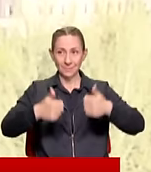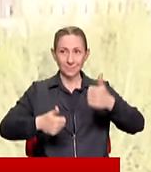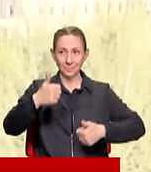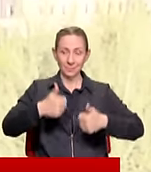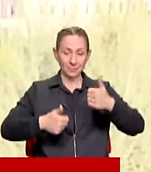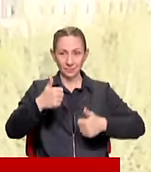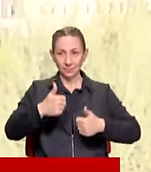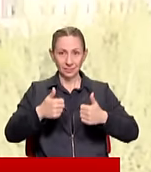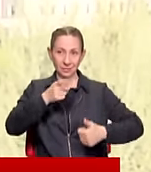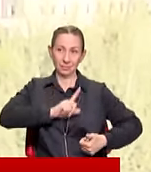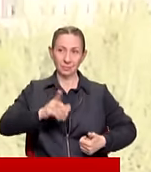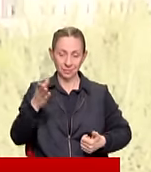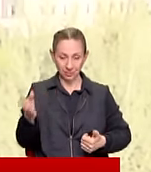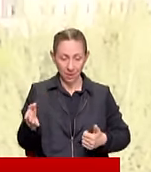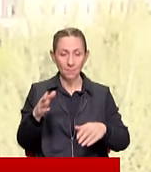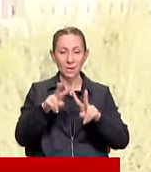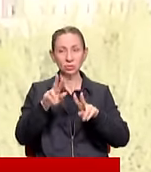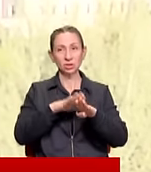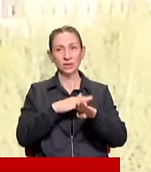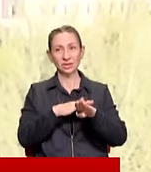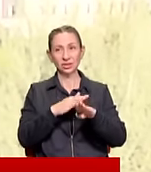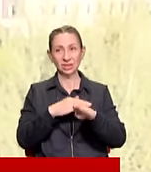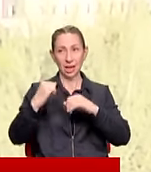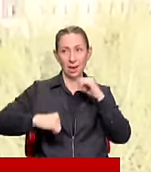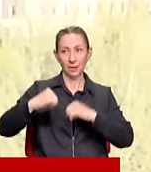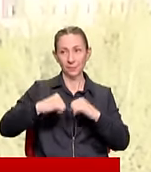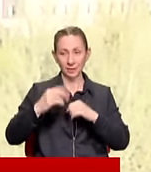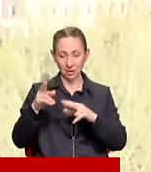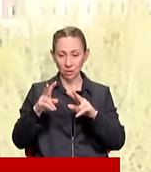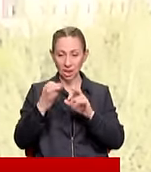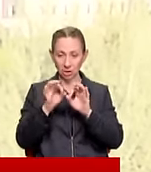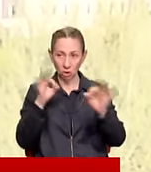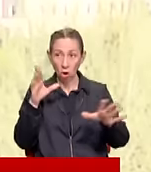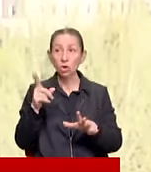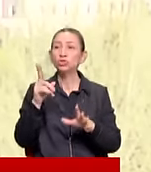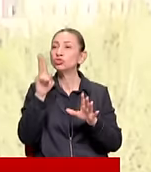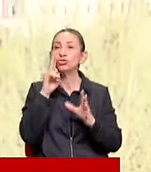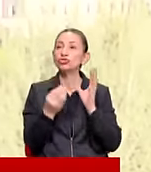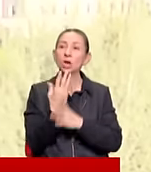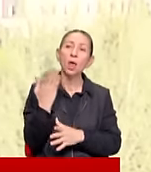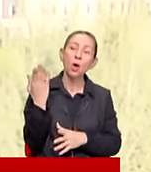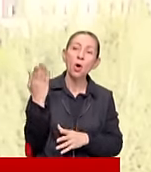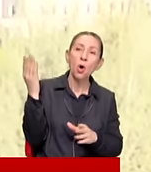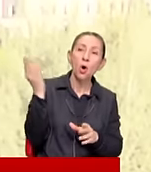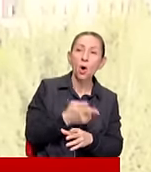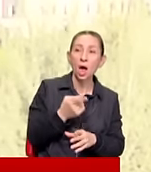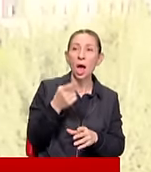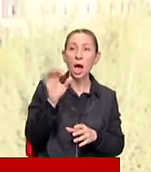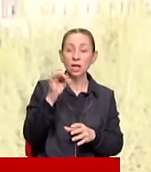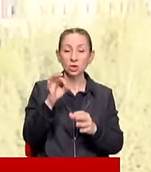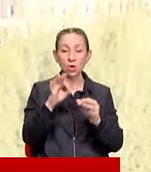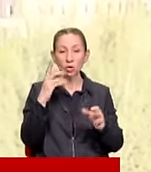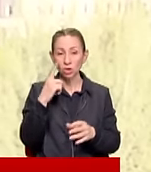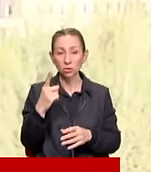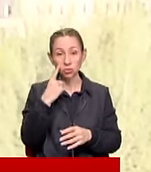Belediyesi yarışına giren kişiydi. Mansur Yavaş'ın rakibiydi ama hani evet, ortaya çıkan oy oranı Altınok